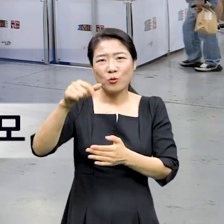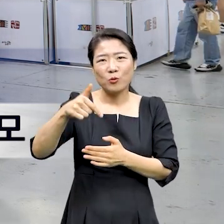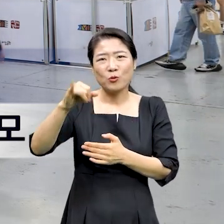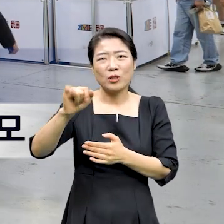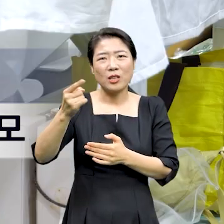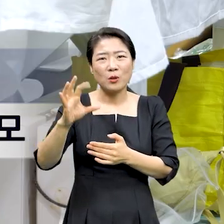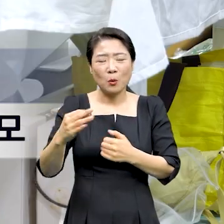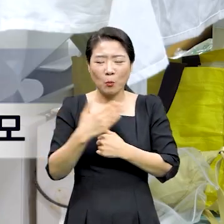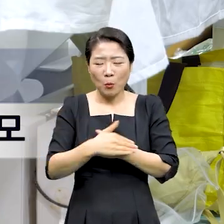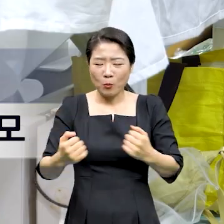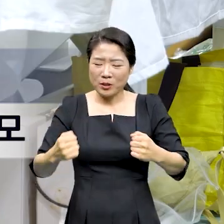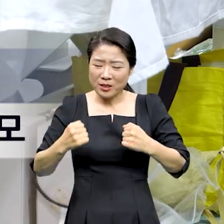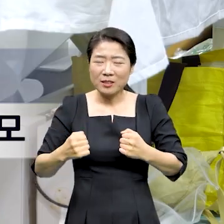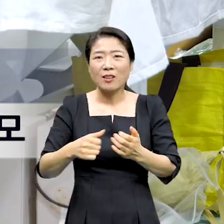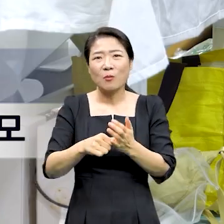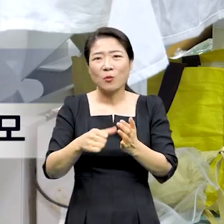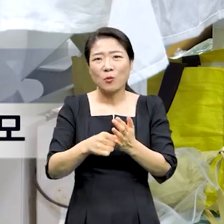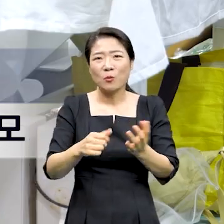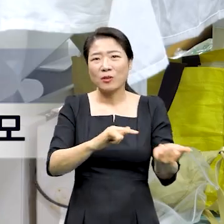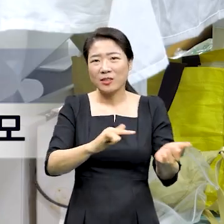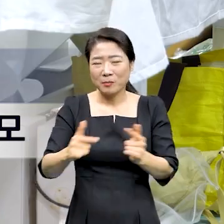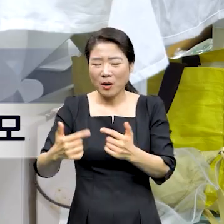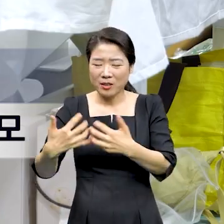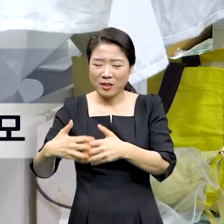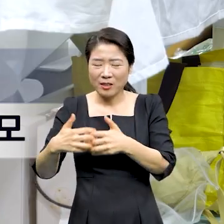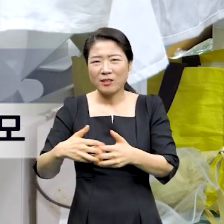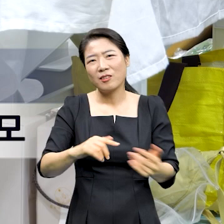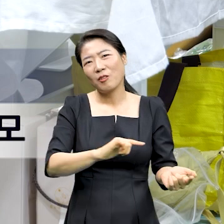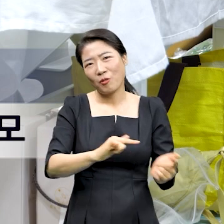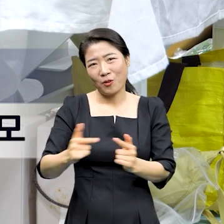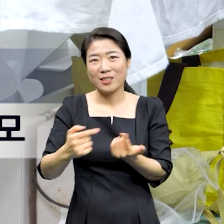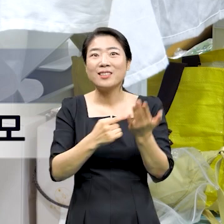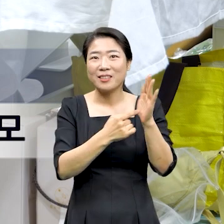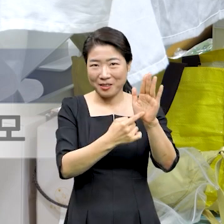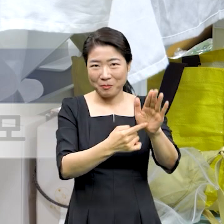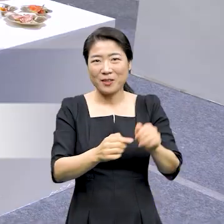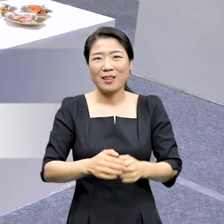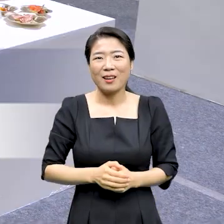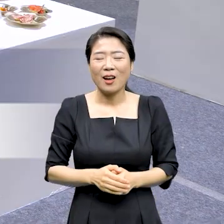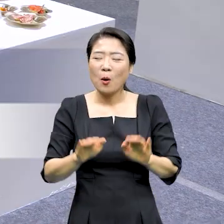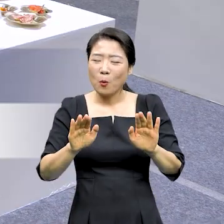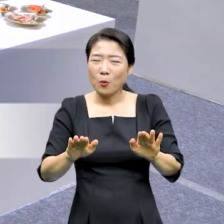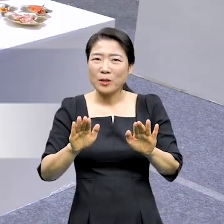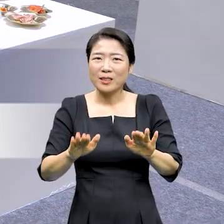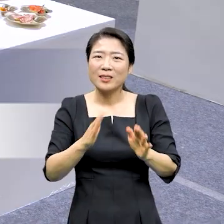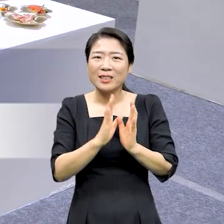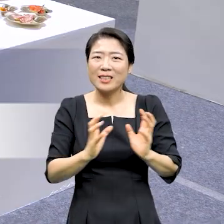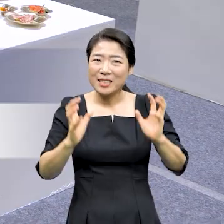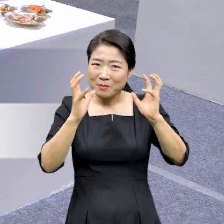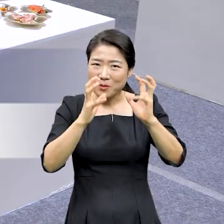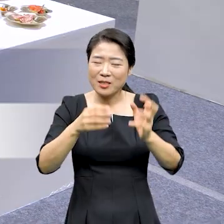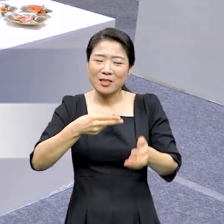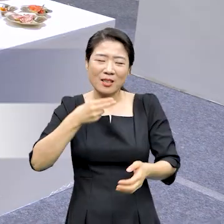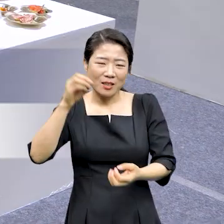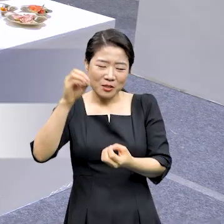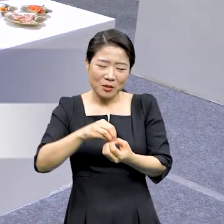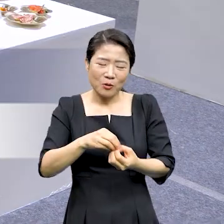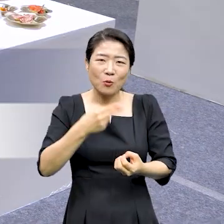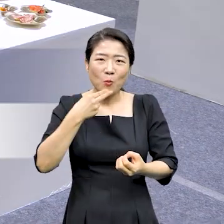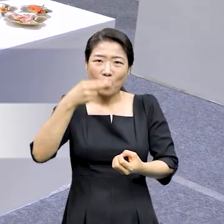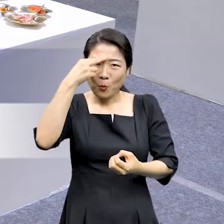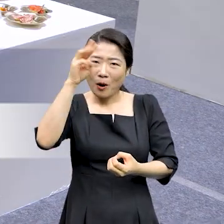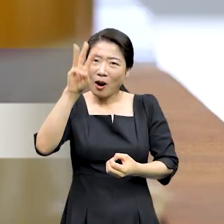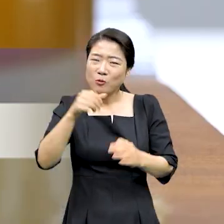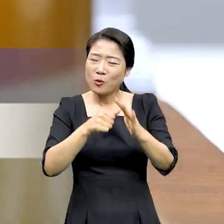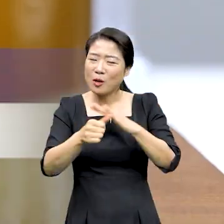유기농 및 건강식품, 식품산업기기 등 다양한 식품군을 선보입니다. 특히 올해는 김치, 전통주 등